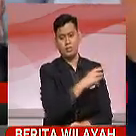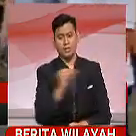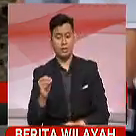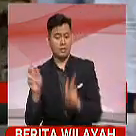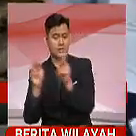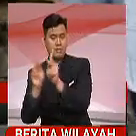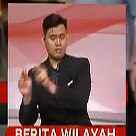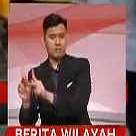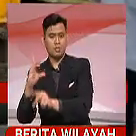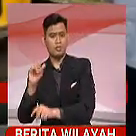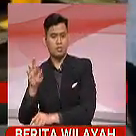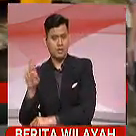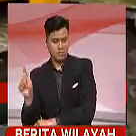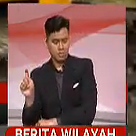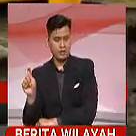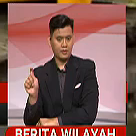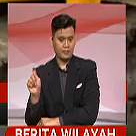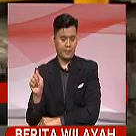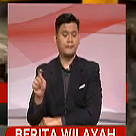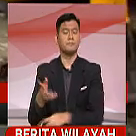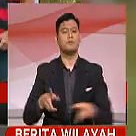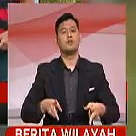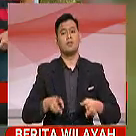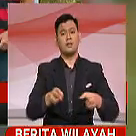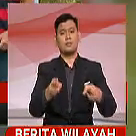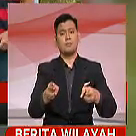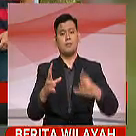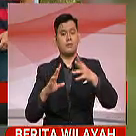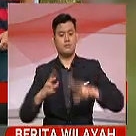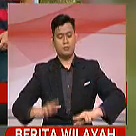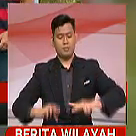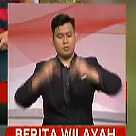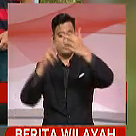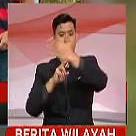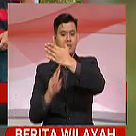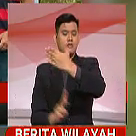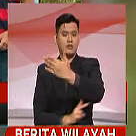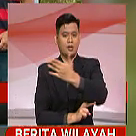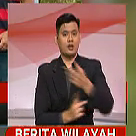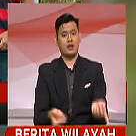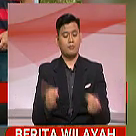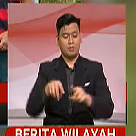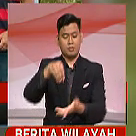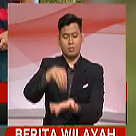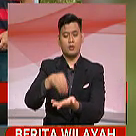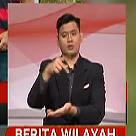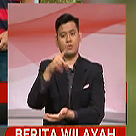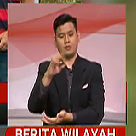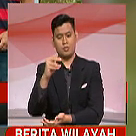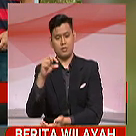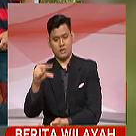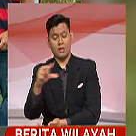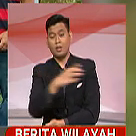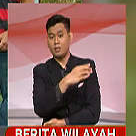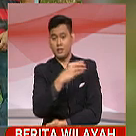merasmikan Majlis Pecah Tanah Pembinaan Jambatan tersebut di Kundasang. Dalam majlis berasingan, Dato' Joaquim turut menyerahkan kanopi kepada